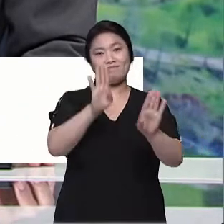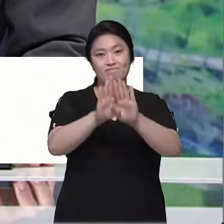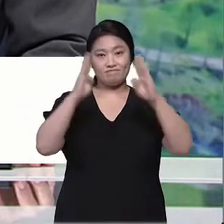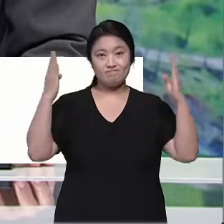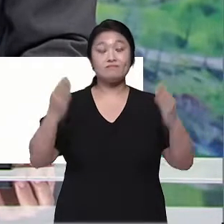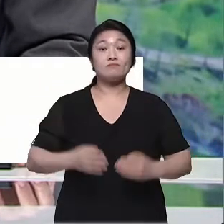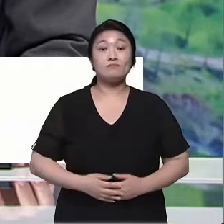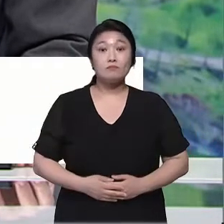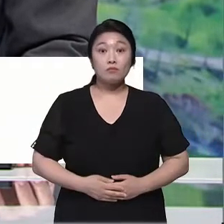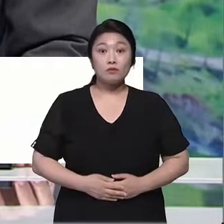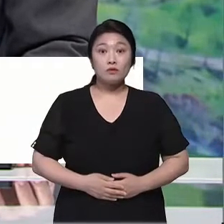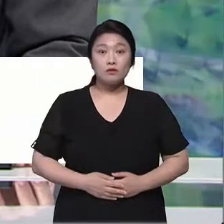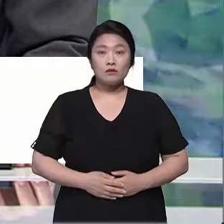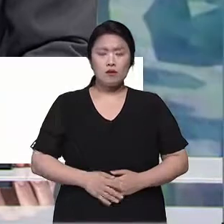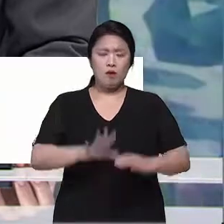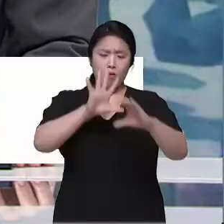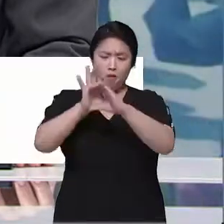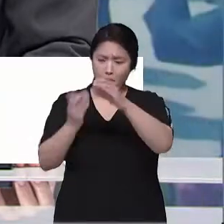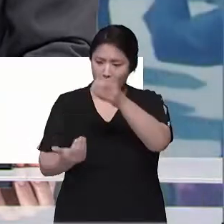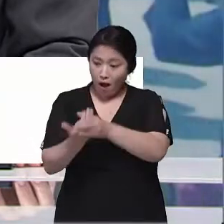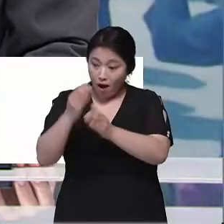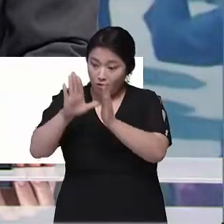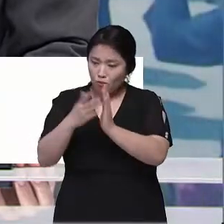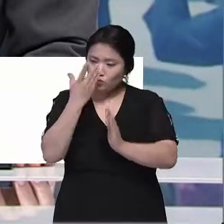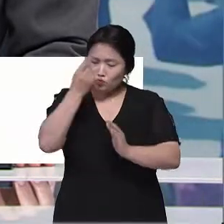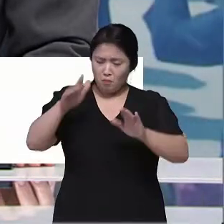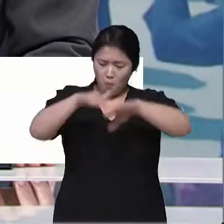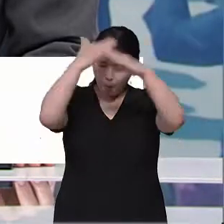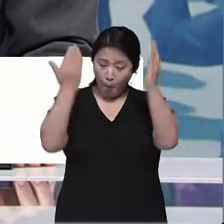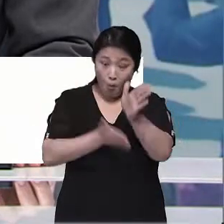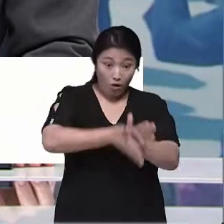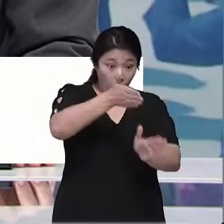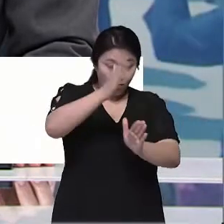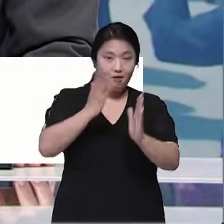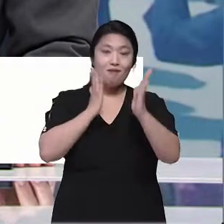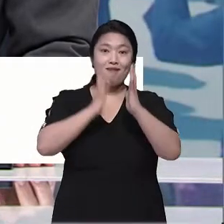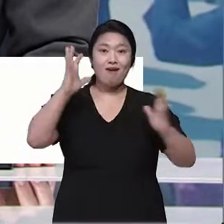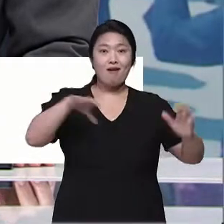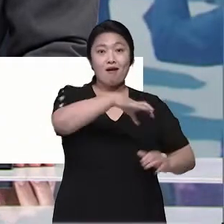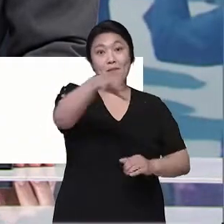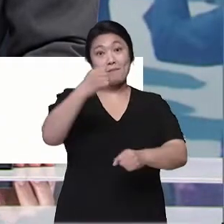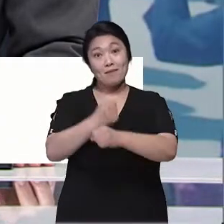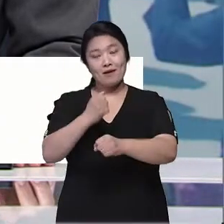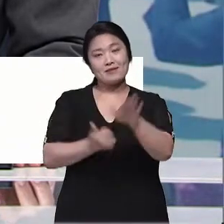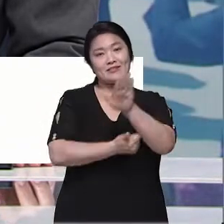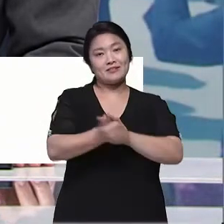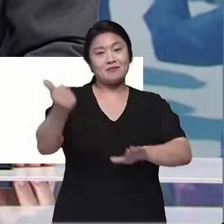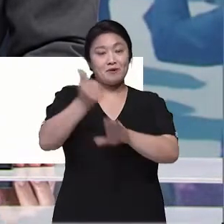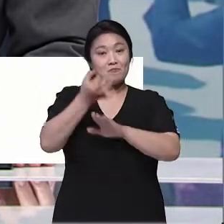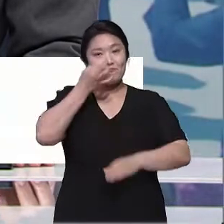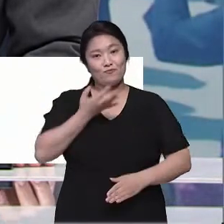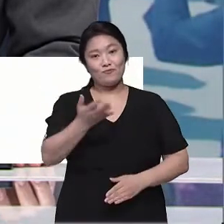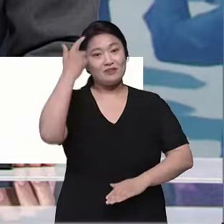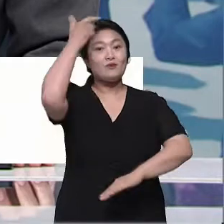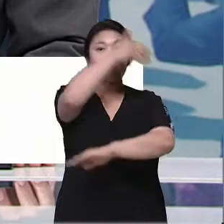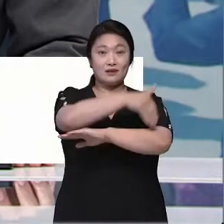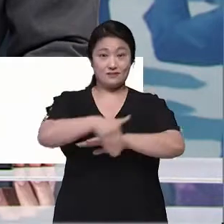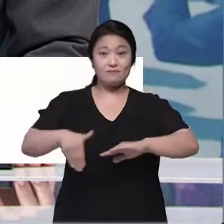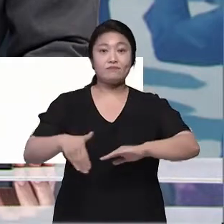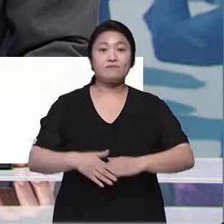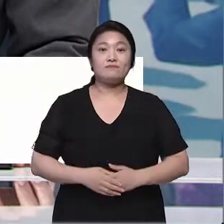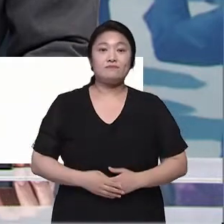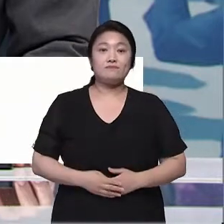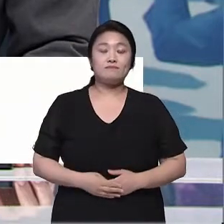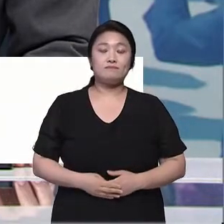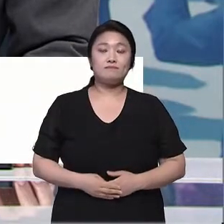열립니다 포스트 코르다 시대 순천 도시 전체를 정원으로 만들어 녹색 희망을 보여 준다는 계획입니다